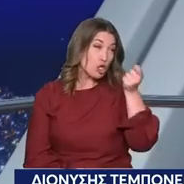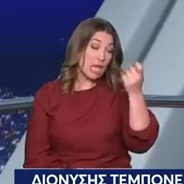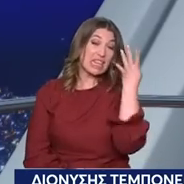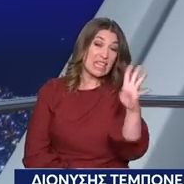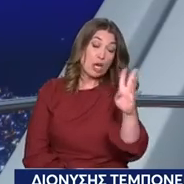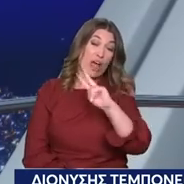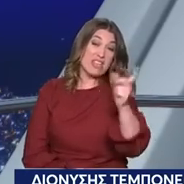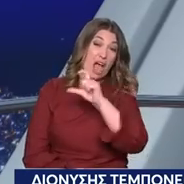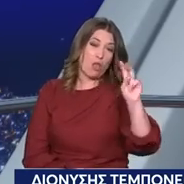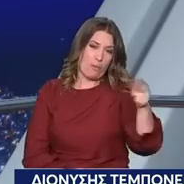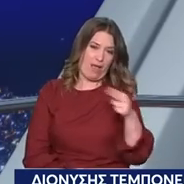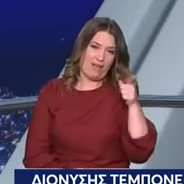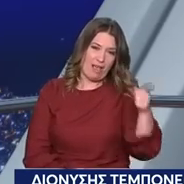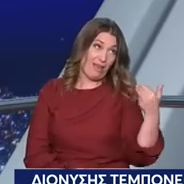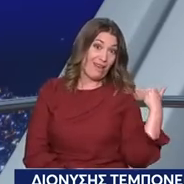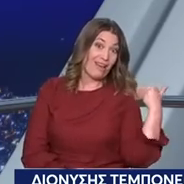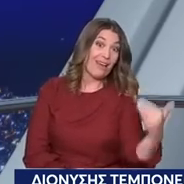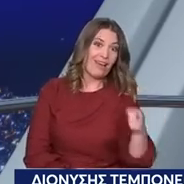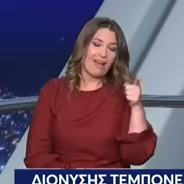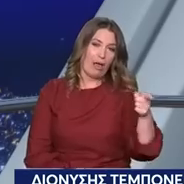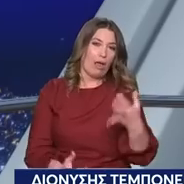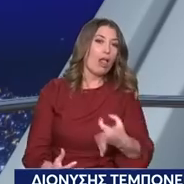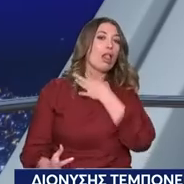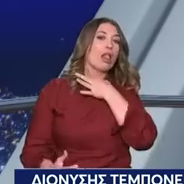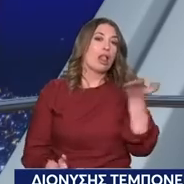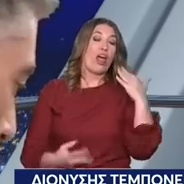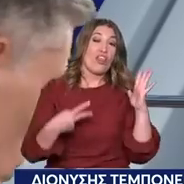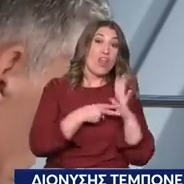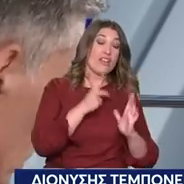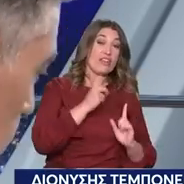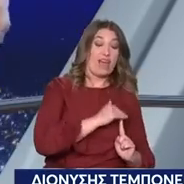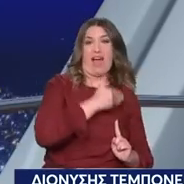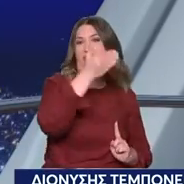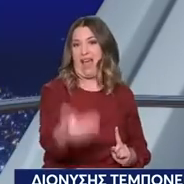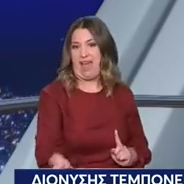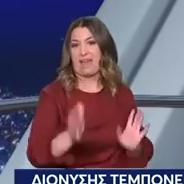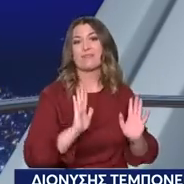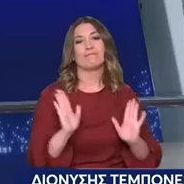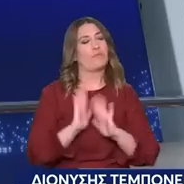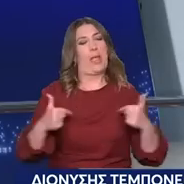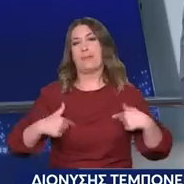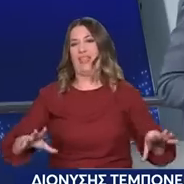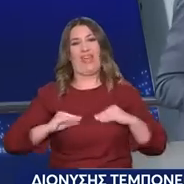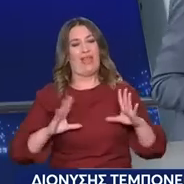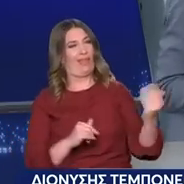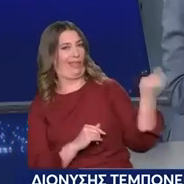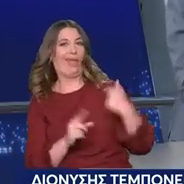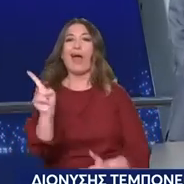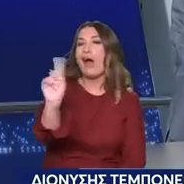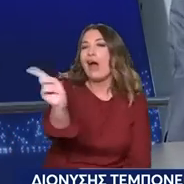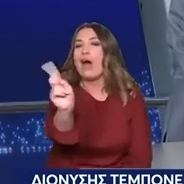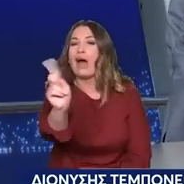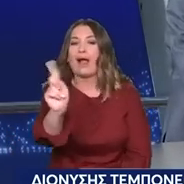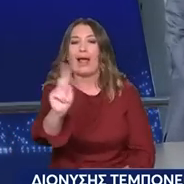που κυβέρνησαν τη χώρα για χρόνια και την έδειξαν στα βράχια το 2010. Άρα λοιπόν δεν δεχόμαστε ούτε να μας κουνάει κανείς το